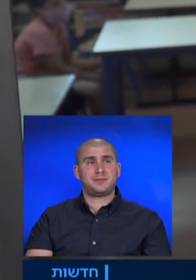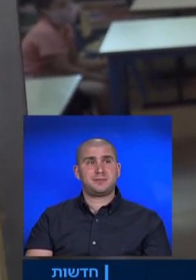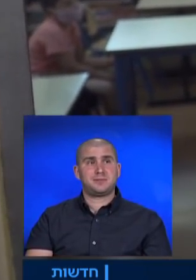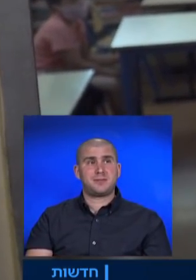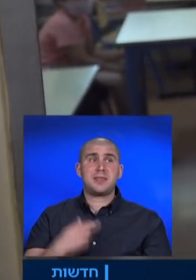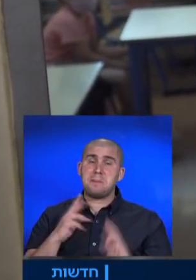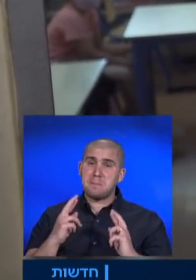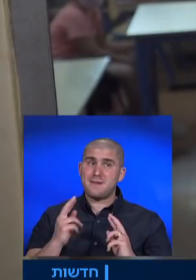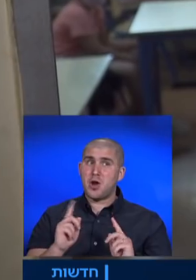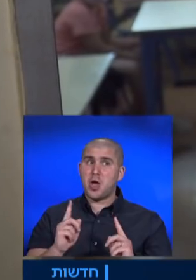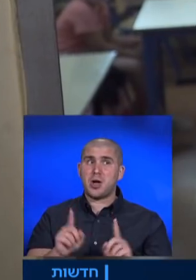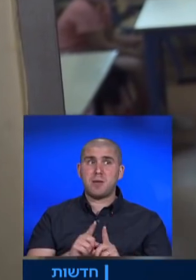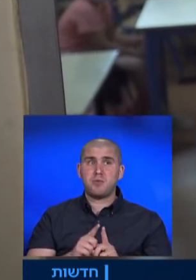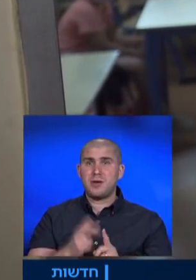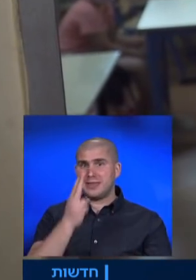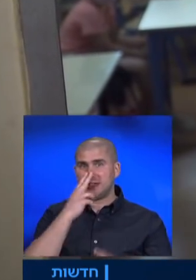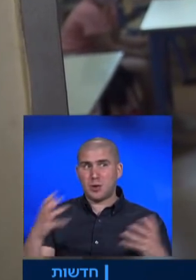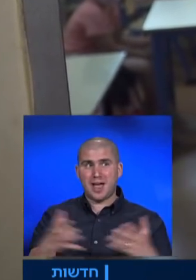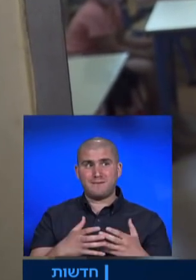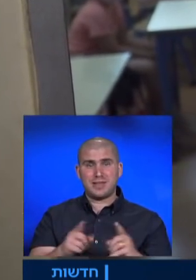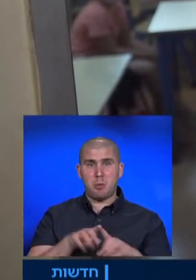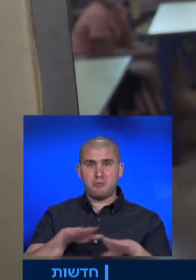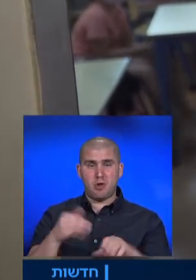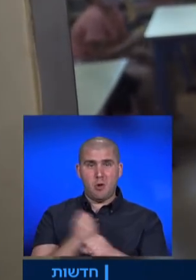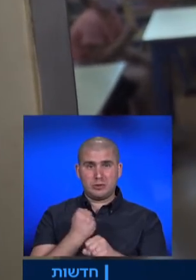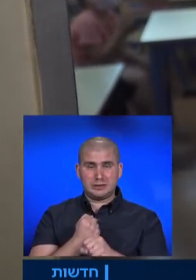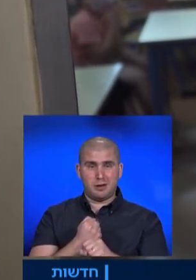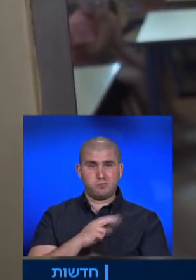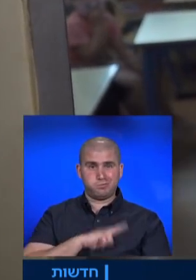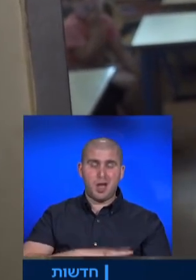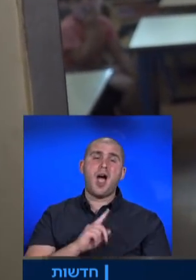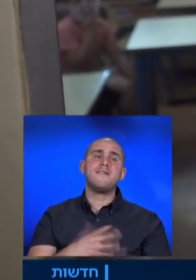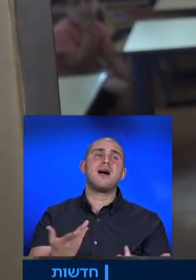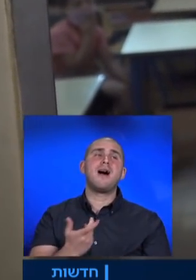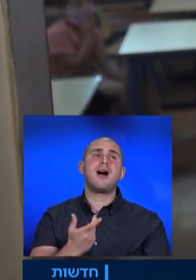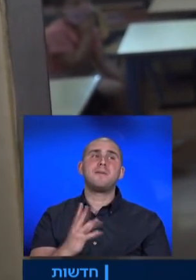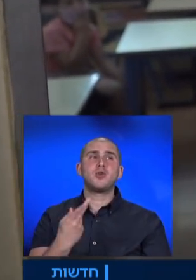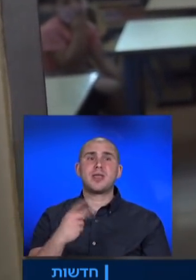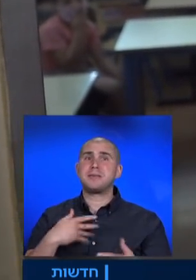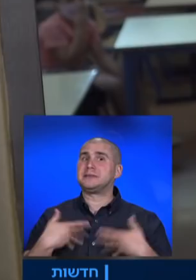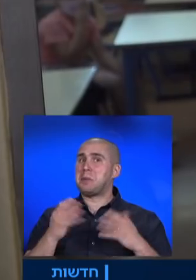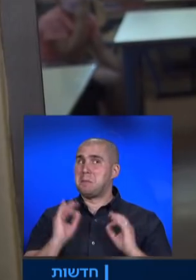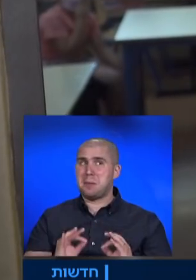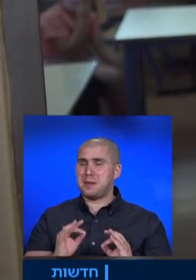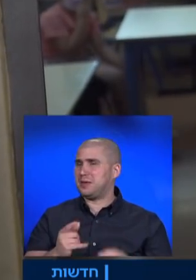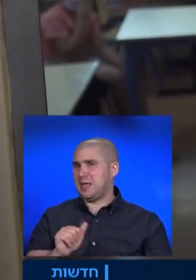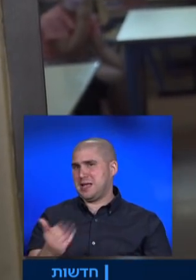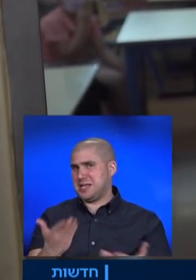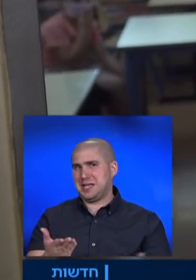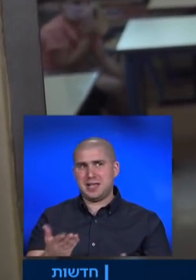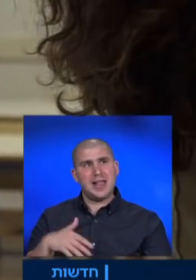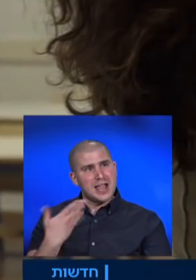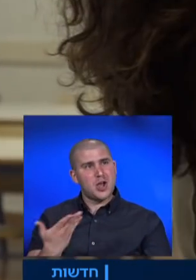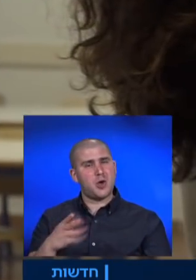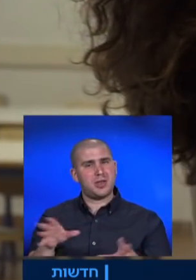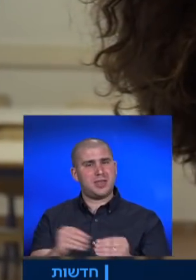איזשהו ניסוי חברתי שהממשלה עושה, אבל אין דבר שיותר משמח אותי באמת, ולהיות כאן עם